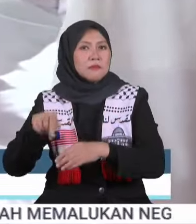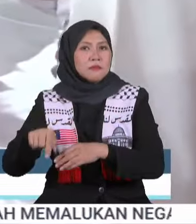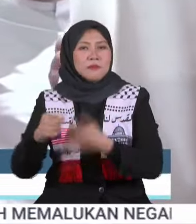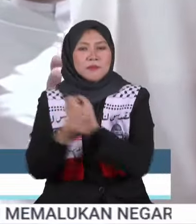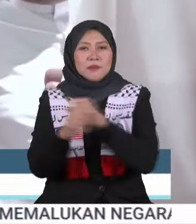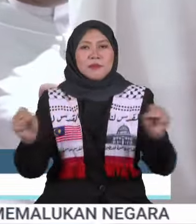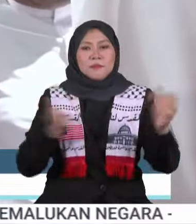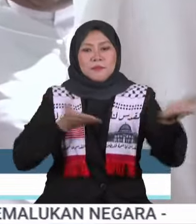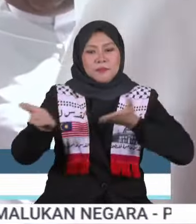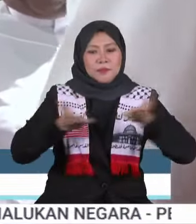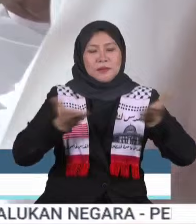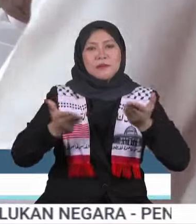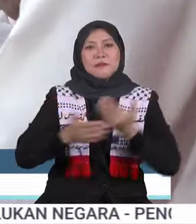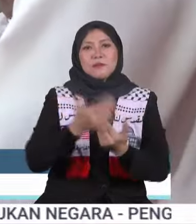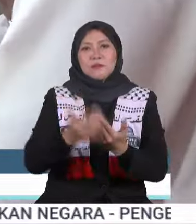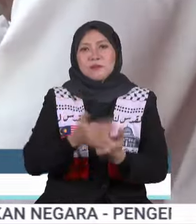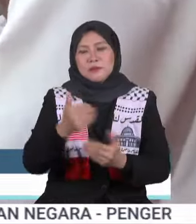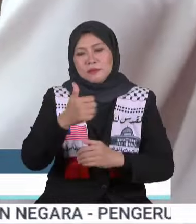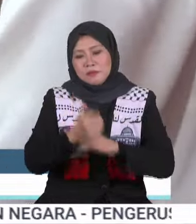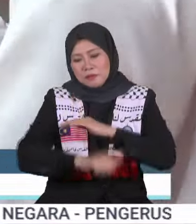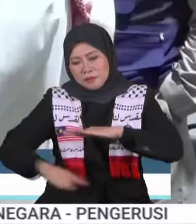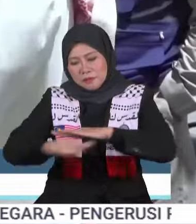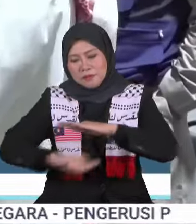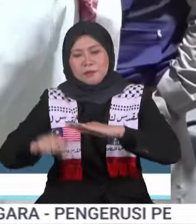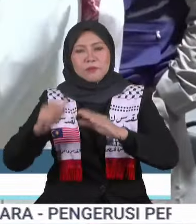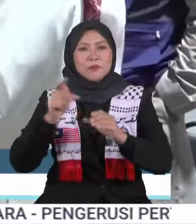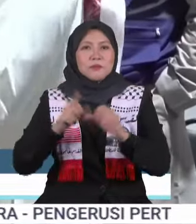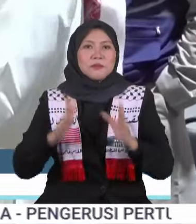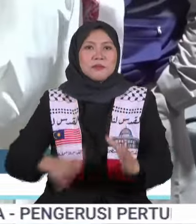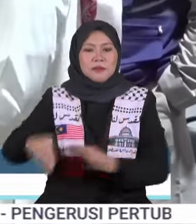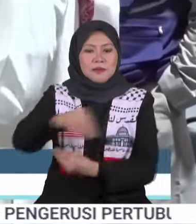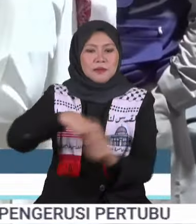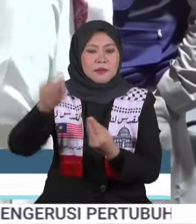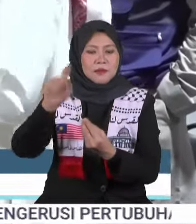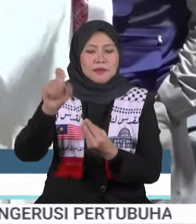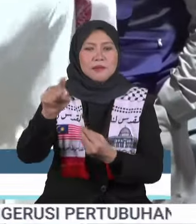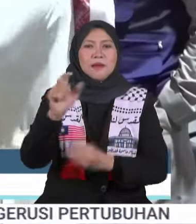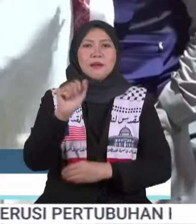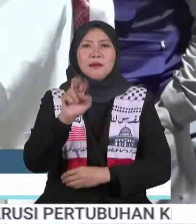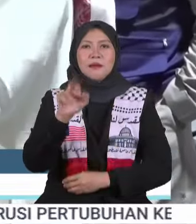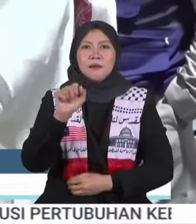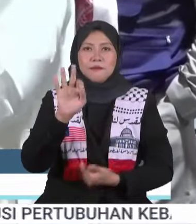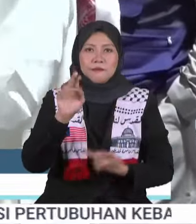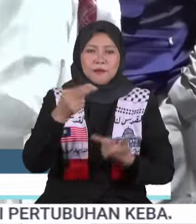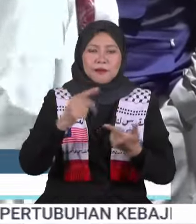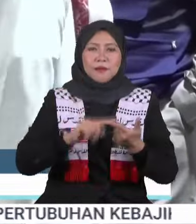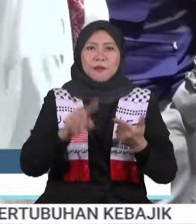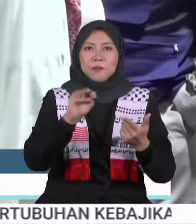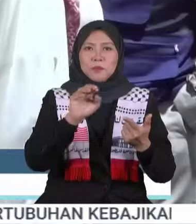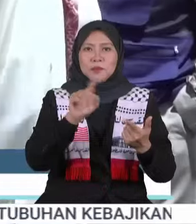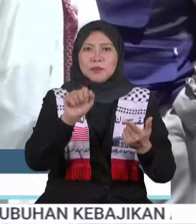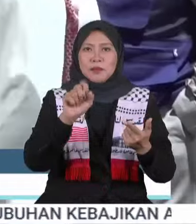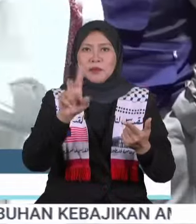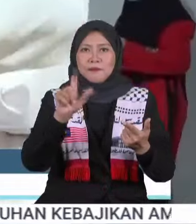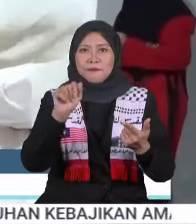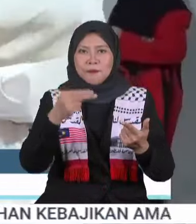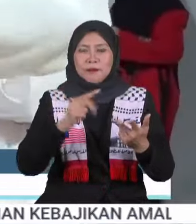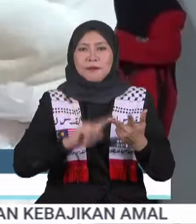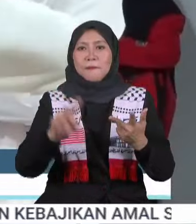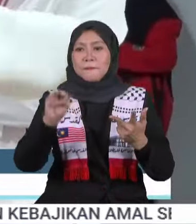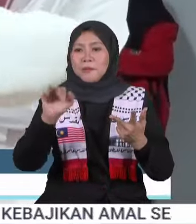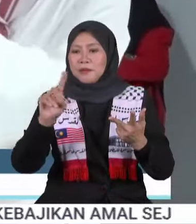menyediakan perkhidmatan dan kemudahan asas jemaah haji Malaysia khususnya di Arafah, Muzdalifah dan Mina berjalan